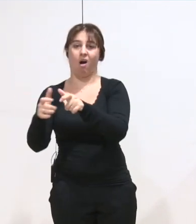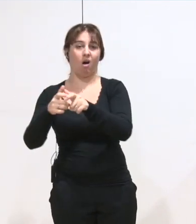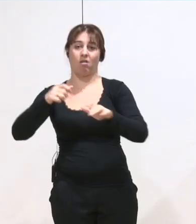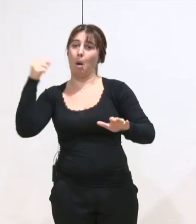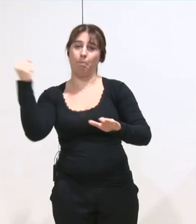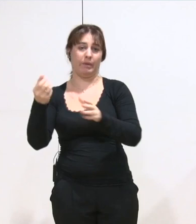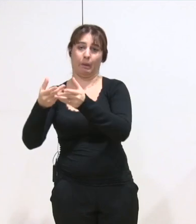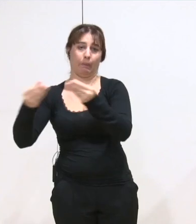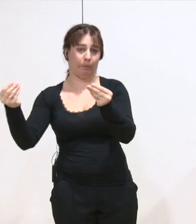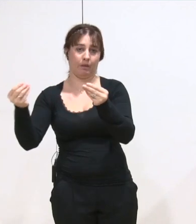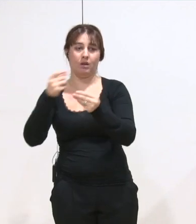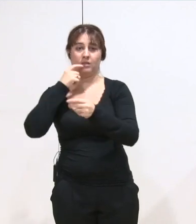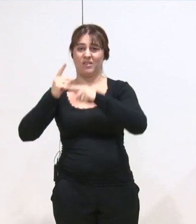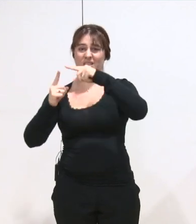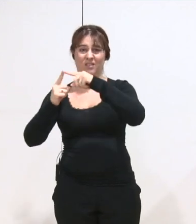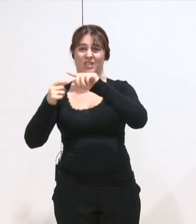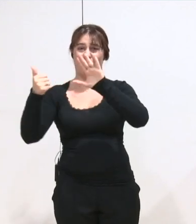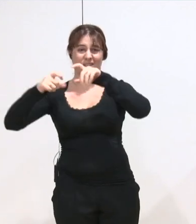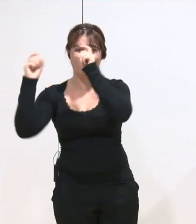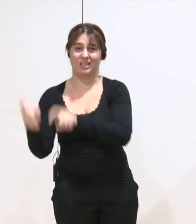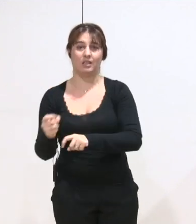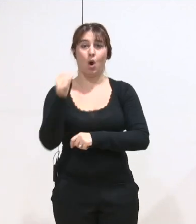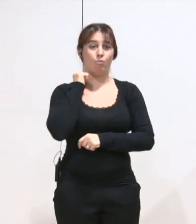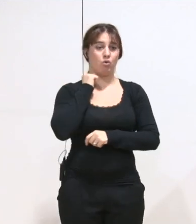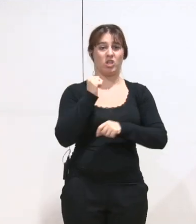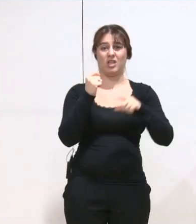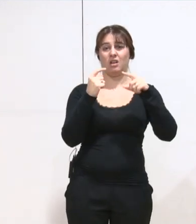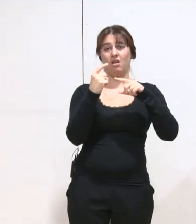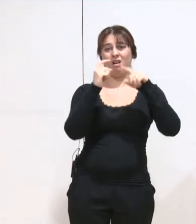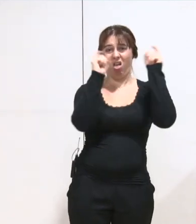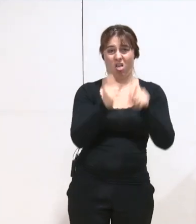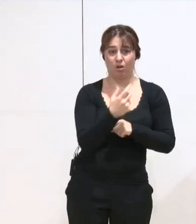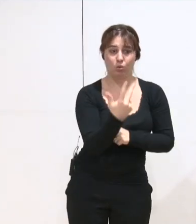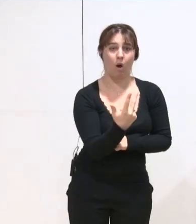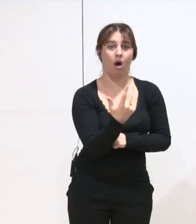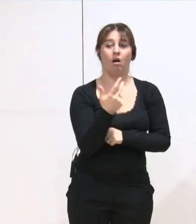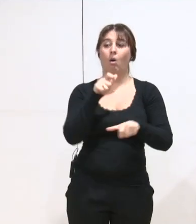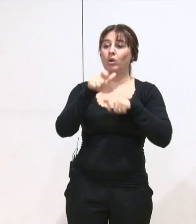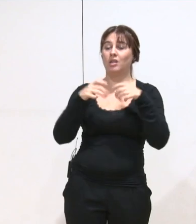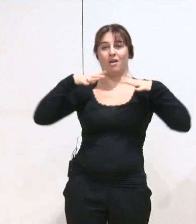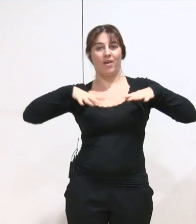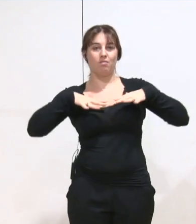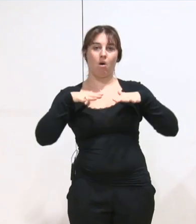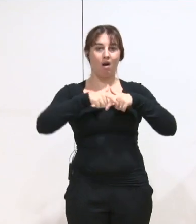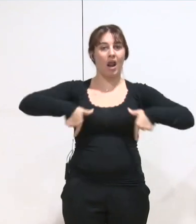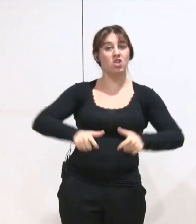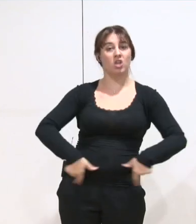nombre d'épiceries a été divisé par 6, le nombre de bouchers a été divisé par 3, la moitié des boulangeries et des vendeurs de prêt-à-porter ont